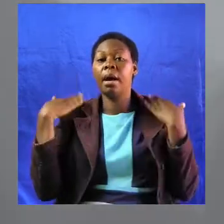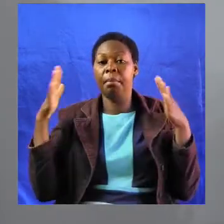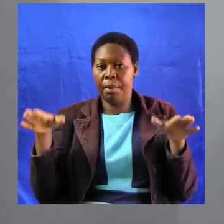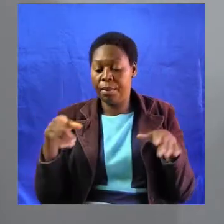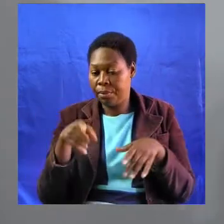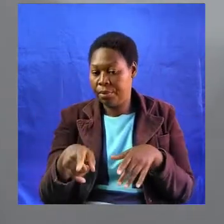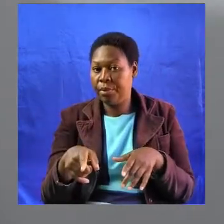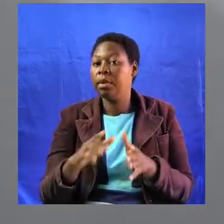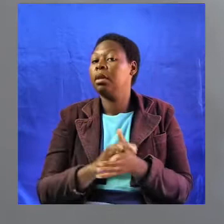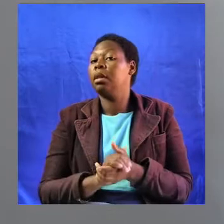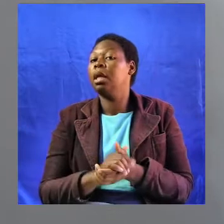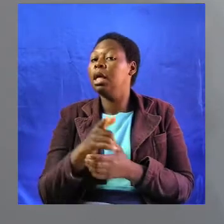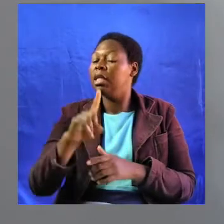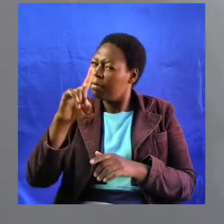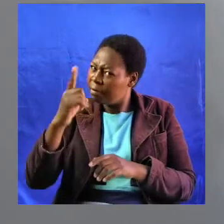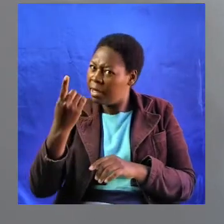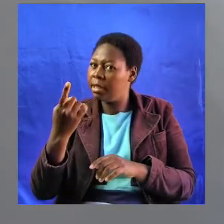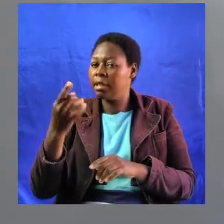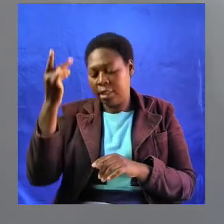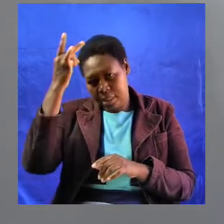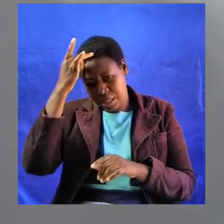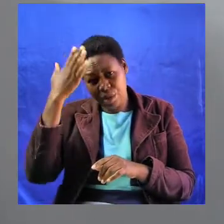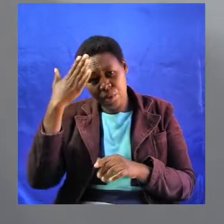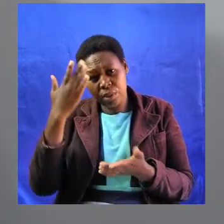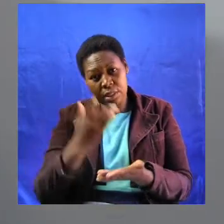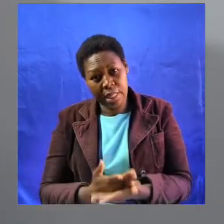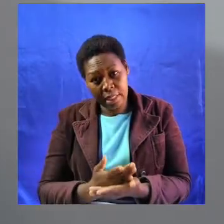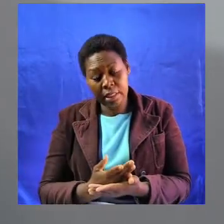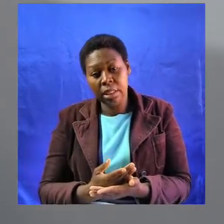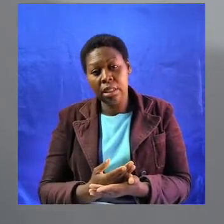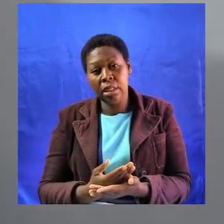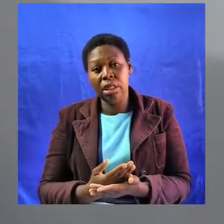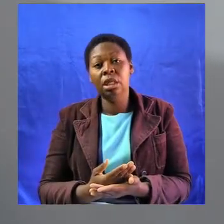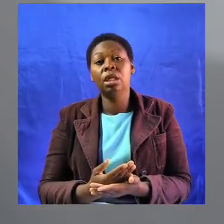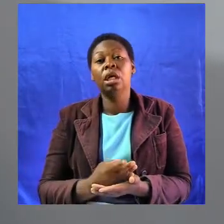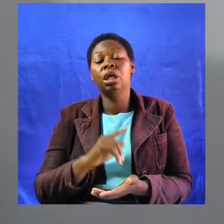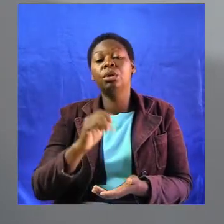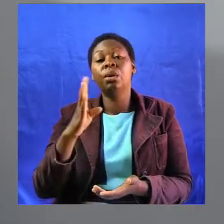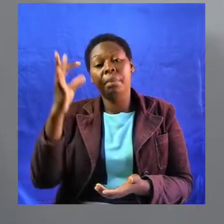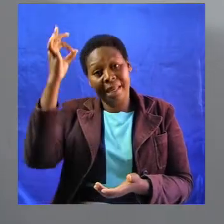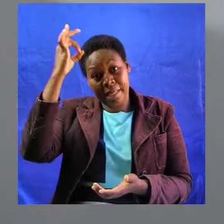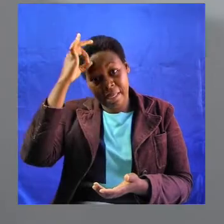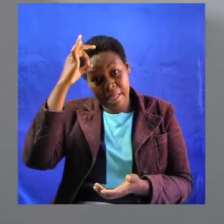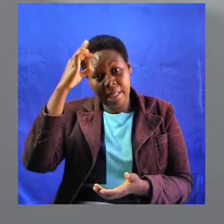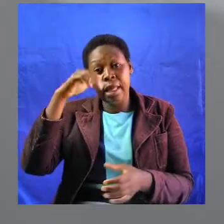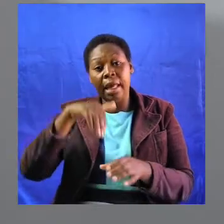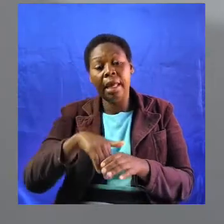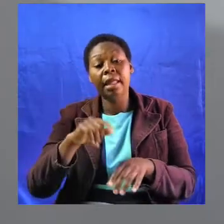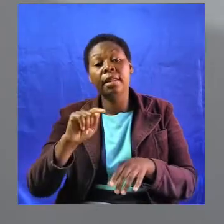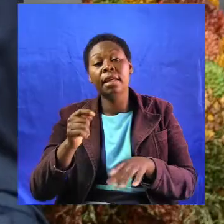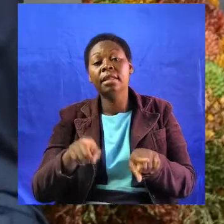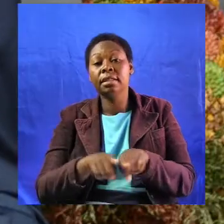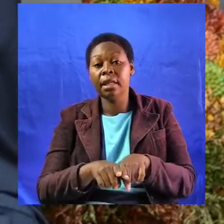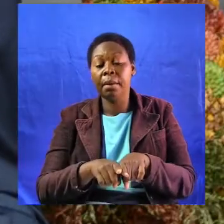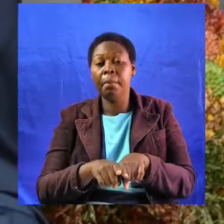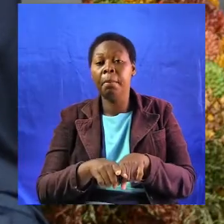kutonga usiku wa parara Babylon. Alright. Saka pane nyaya yanga yataurwa na Gabriel. But kuti kuna Daniel